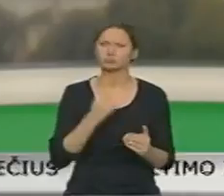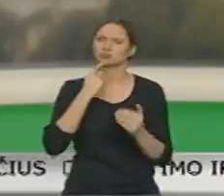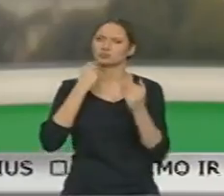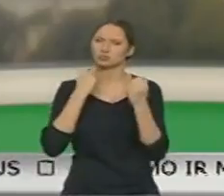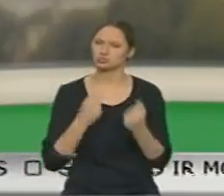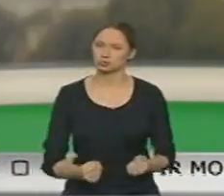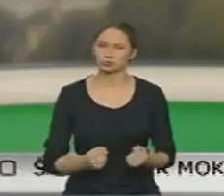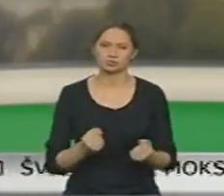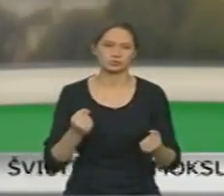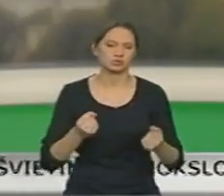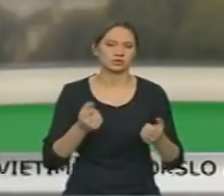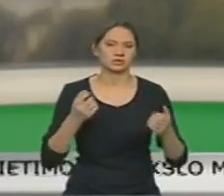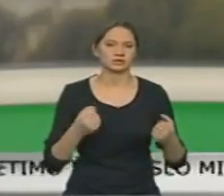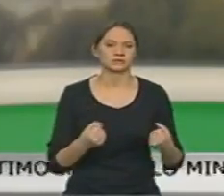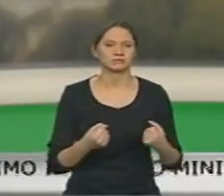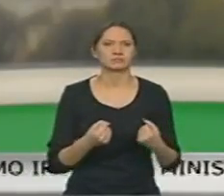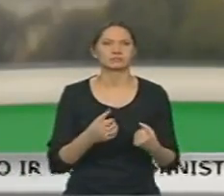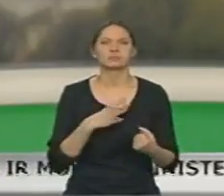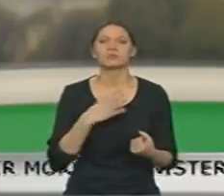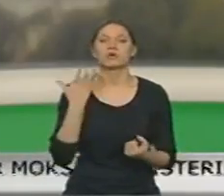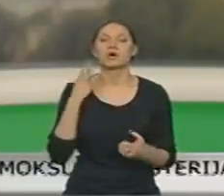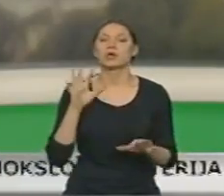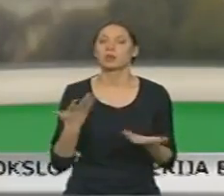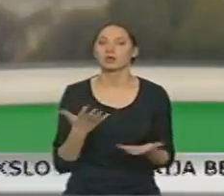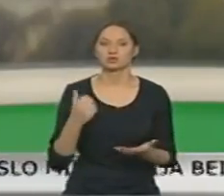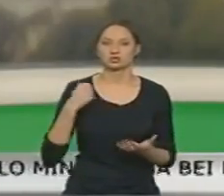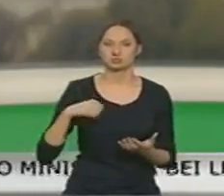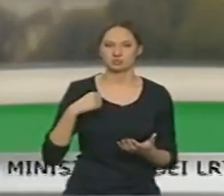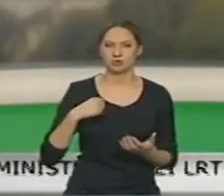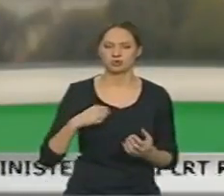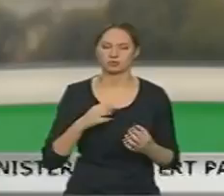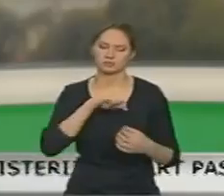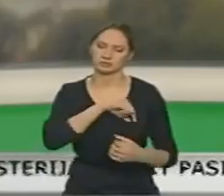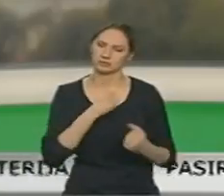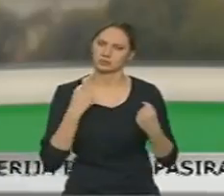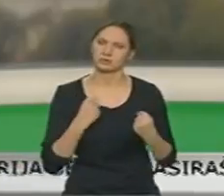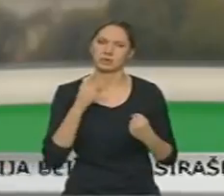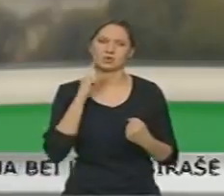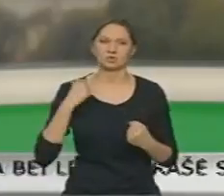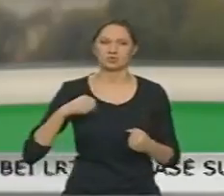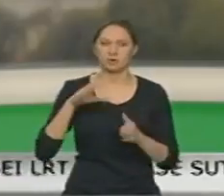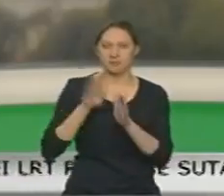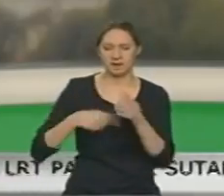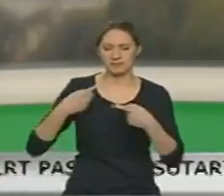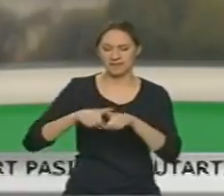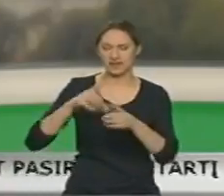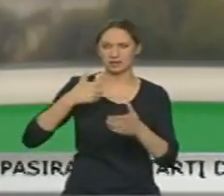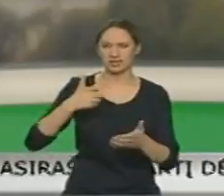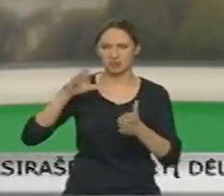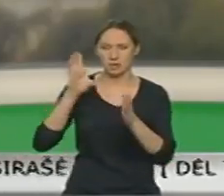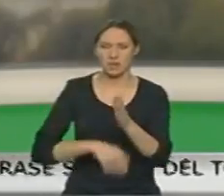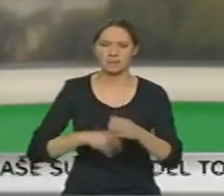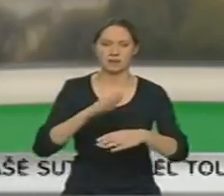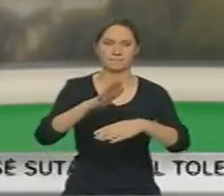taip ir nepavyko įveikti priešui, tuo met buvo žmonių pilietiškumas ir taikių be ginklių žmonių minė susirinkusi prie